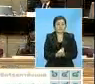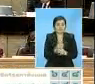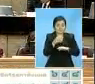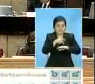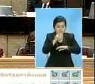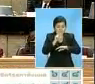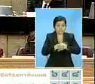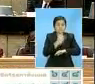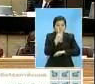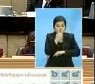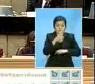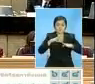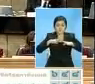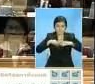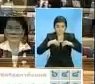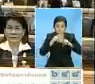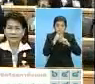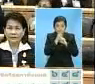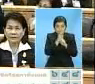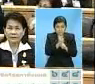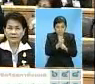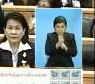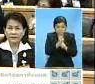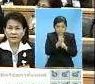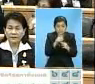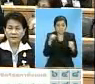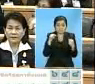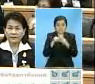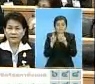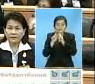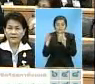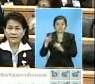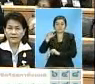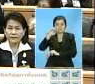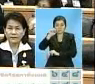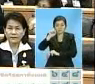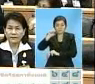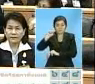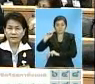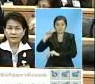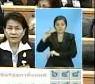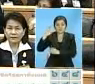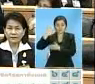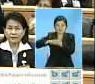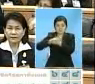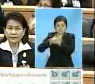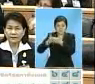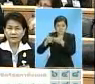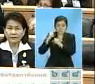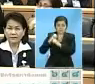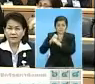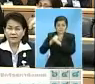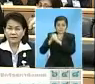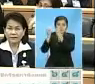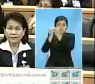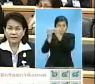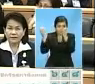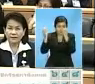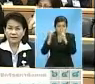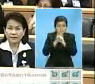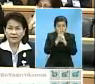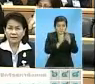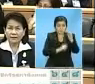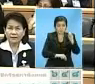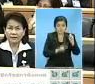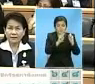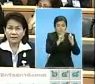เห็นด้วยเห็นชอบในหลักการการตั้งสสรตามมาตรา291ประโยชน์ของการตั้งสส